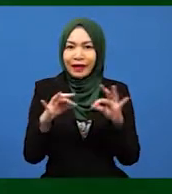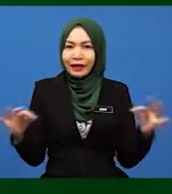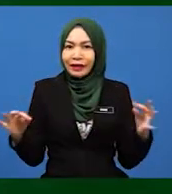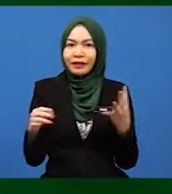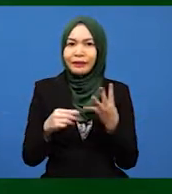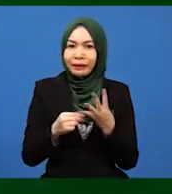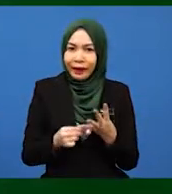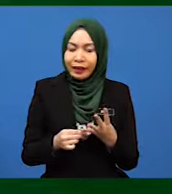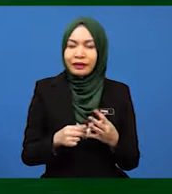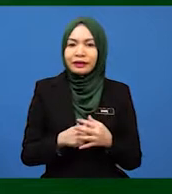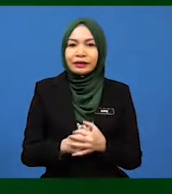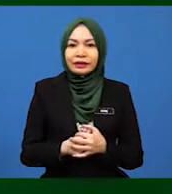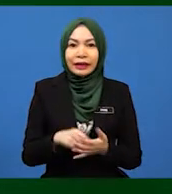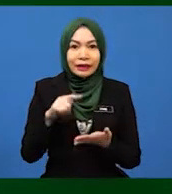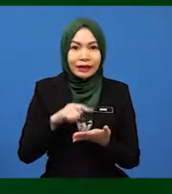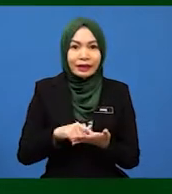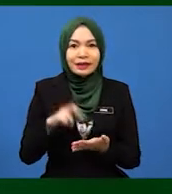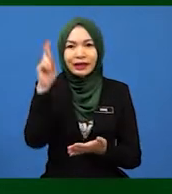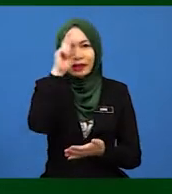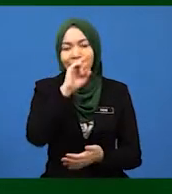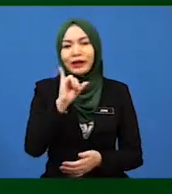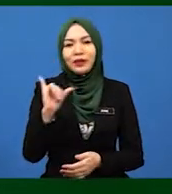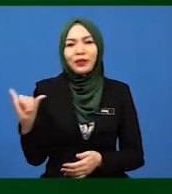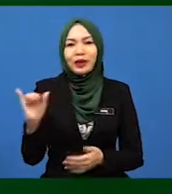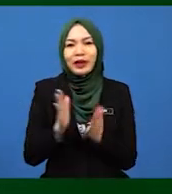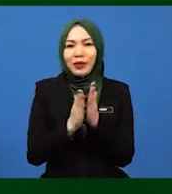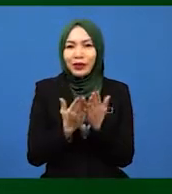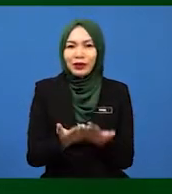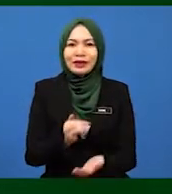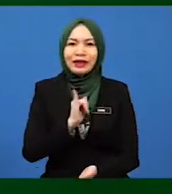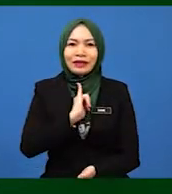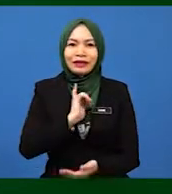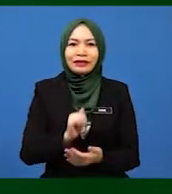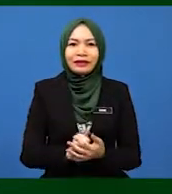Ayat keempat, di sini rupanya buku saya.